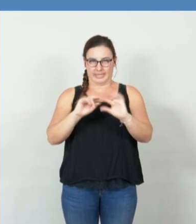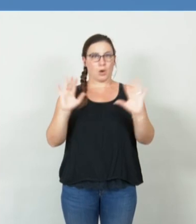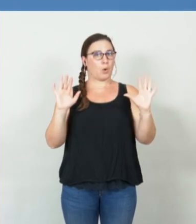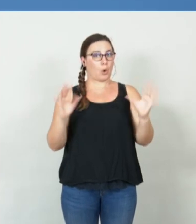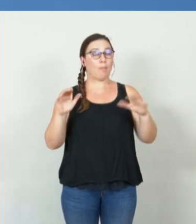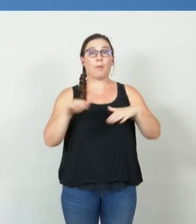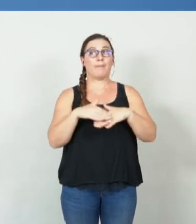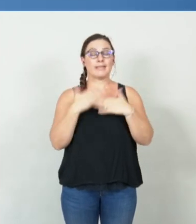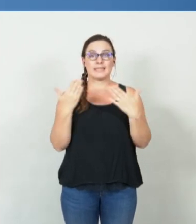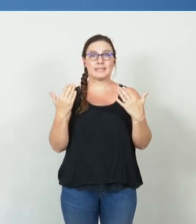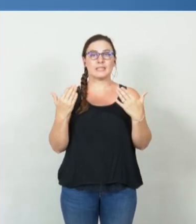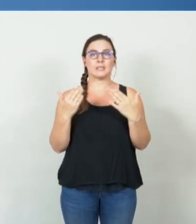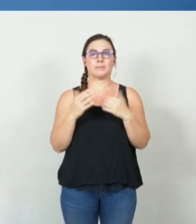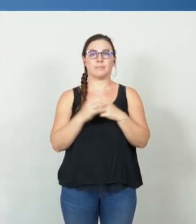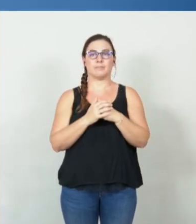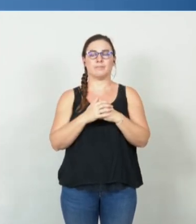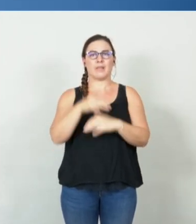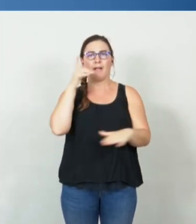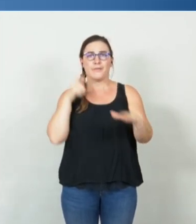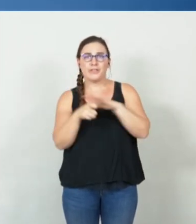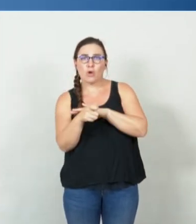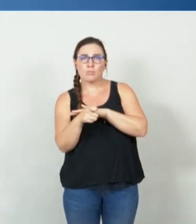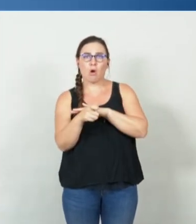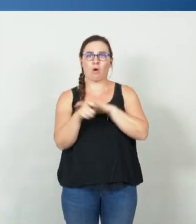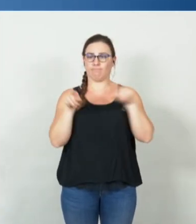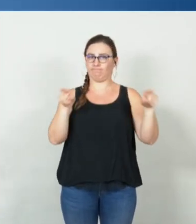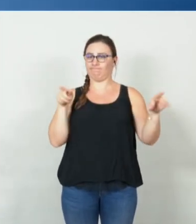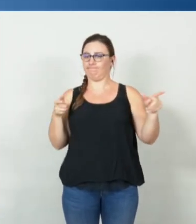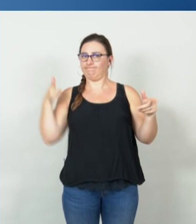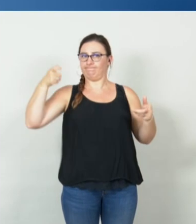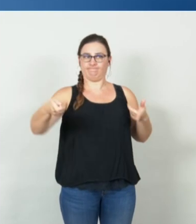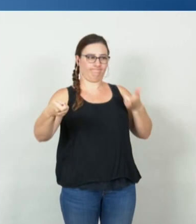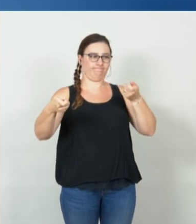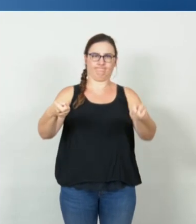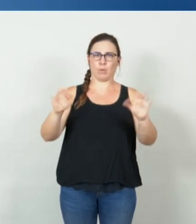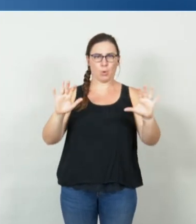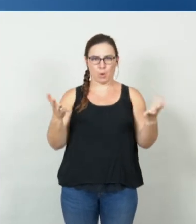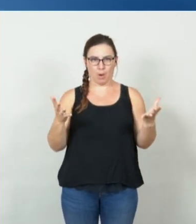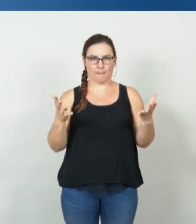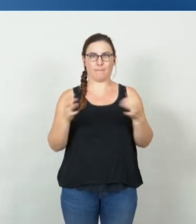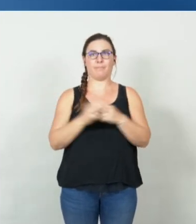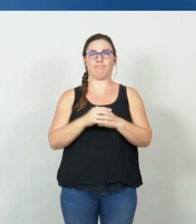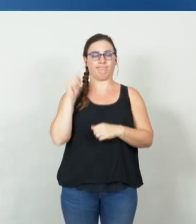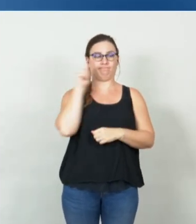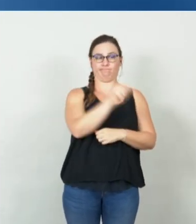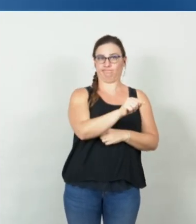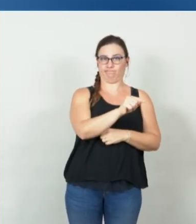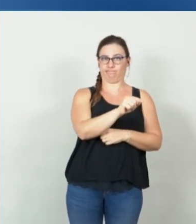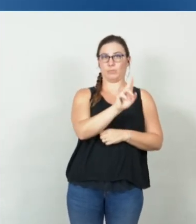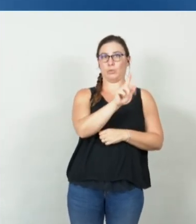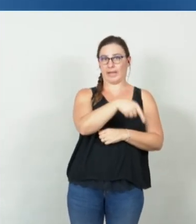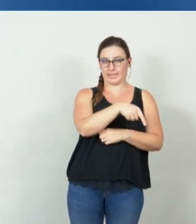passe les financements sur ces deux types d'entités sur les unions de quartier